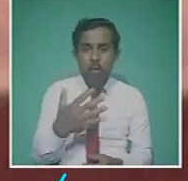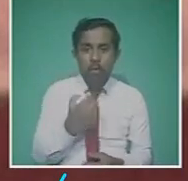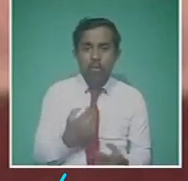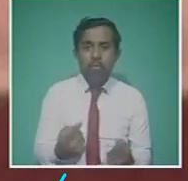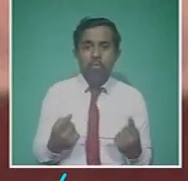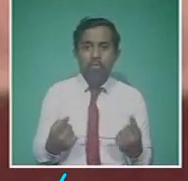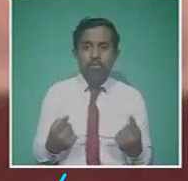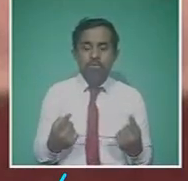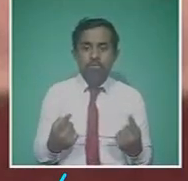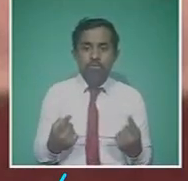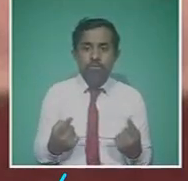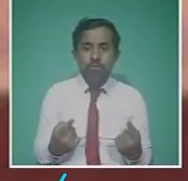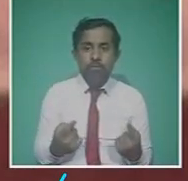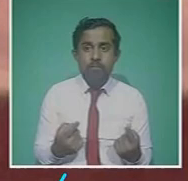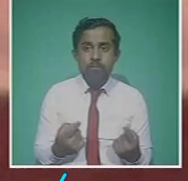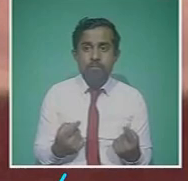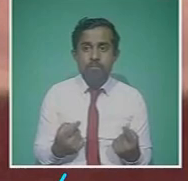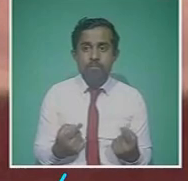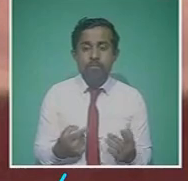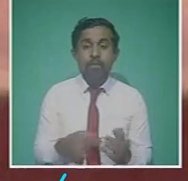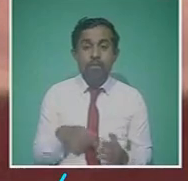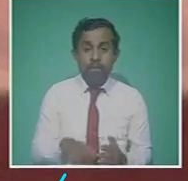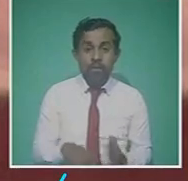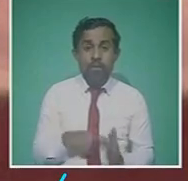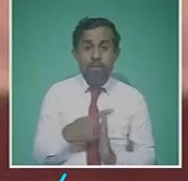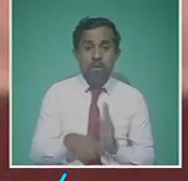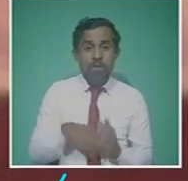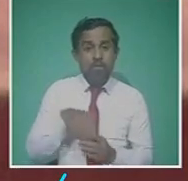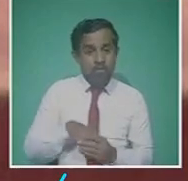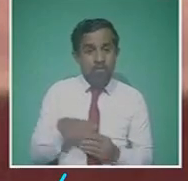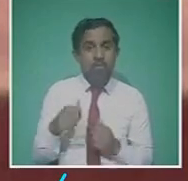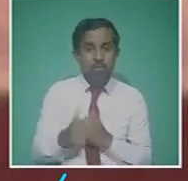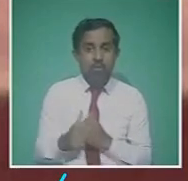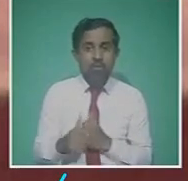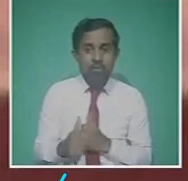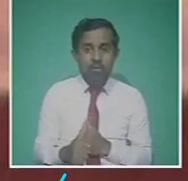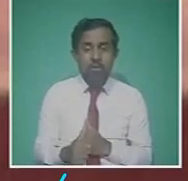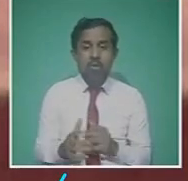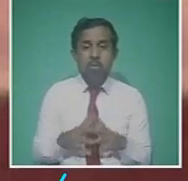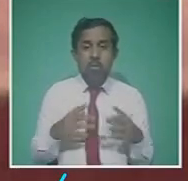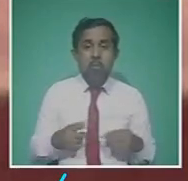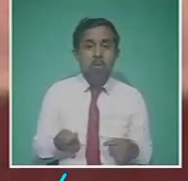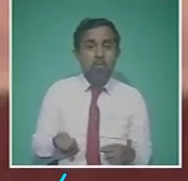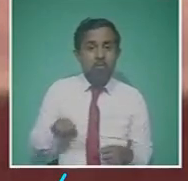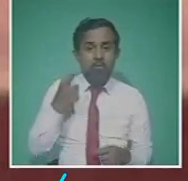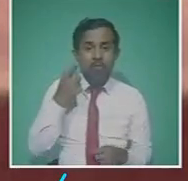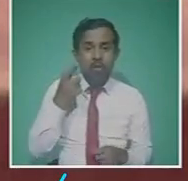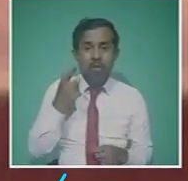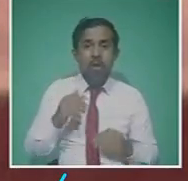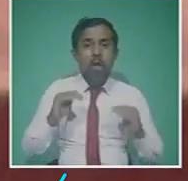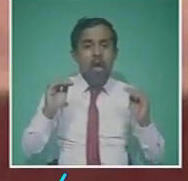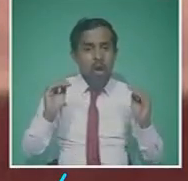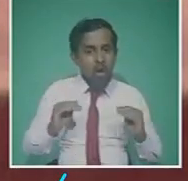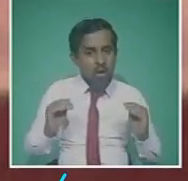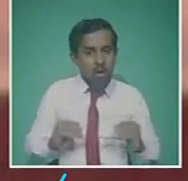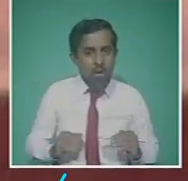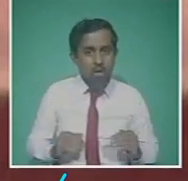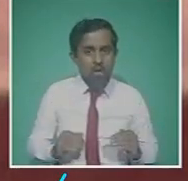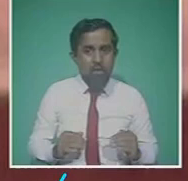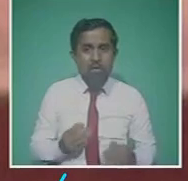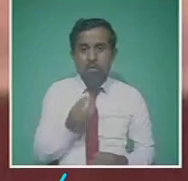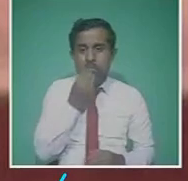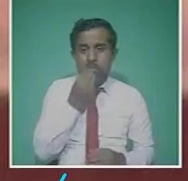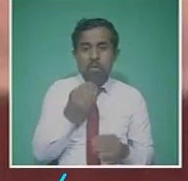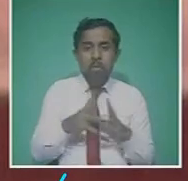අවශ්‍ය කරන ඒ ඒ ඒ අද ඒ රට තුල නිර්මාණය වෙලා තියෙන උද්දමනය යම් තාක් දුරට අඩු කර ගන්න විශේෂයෙන්